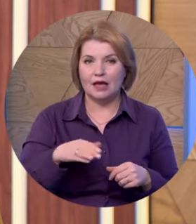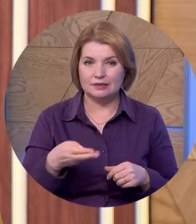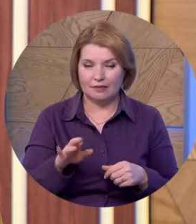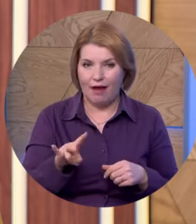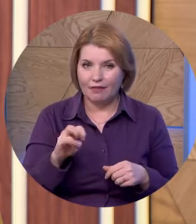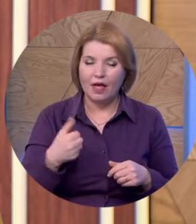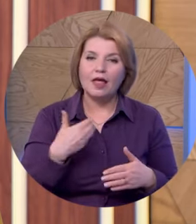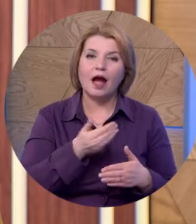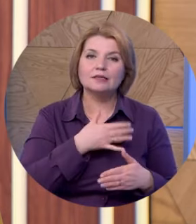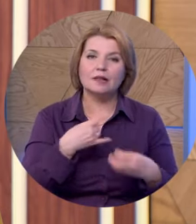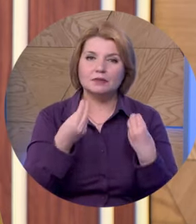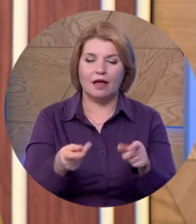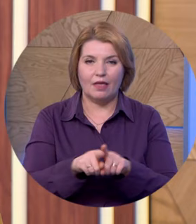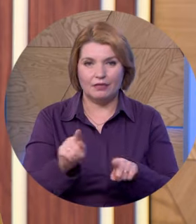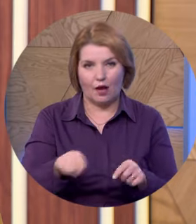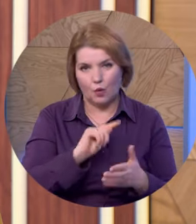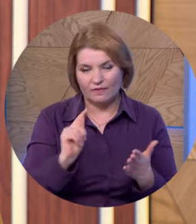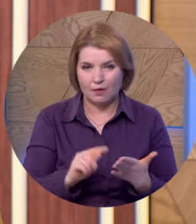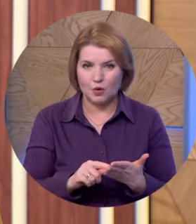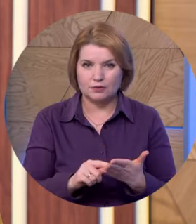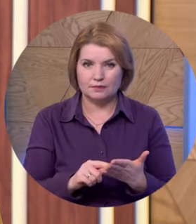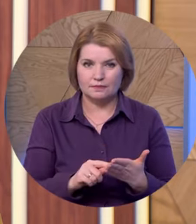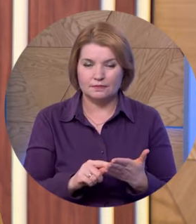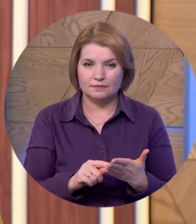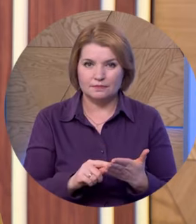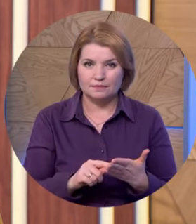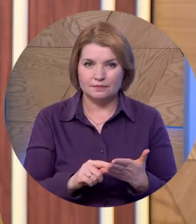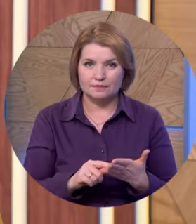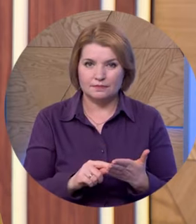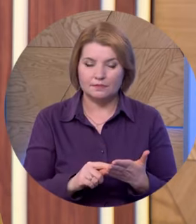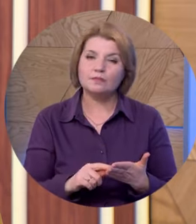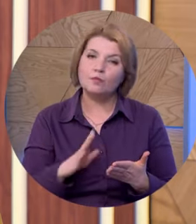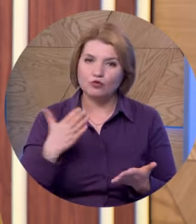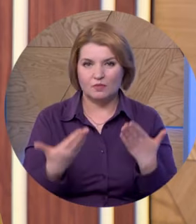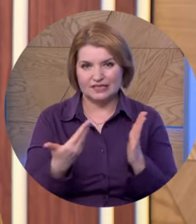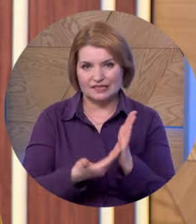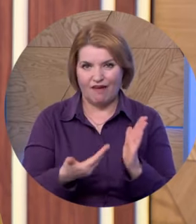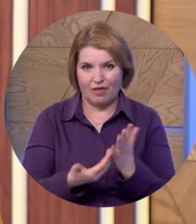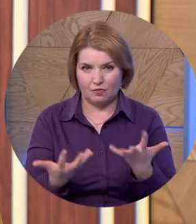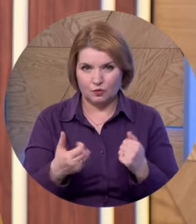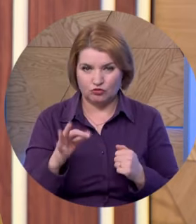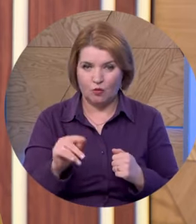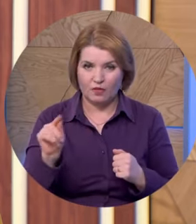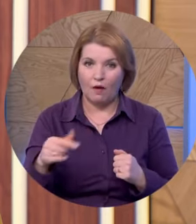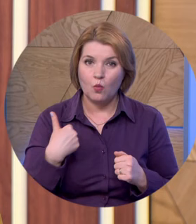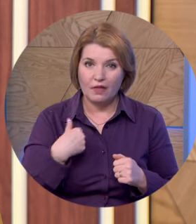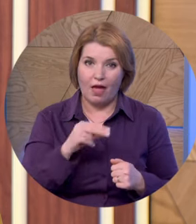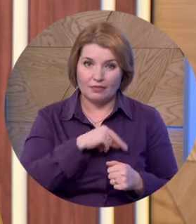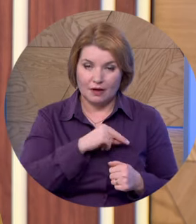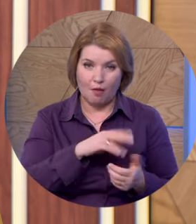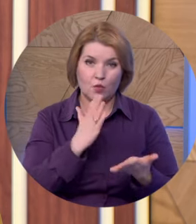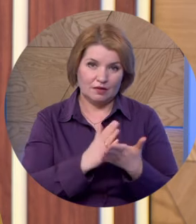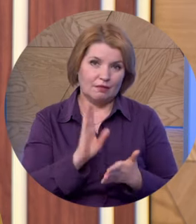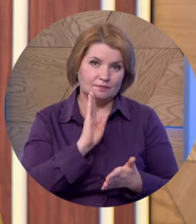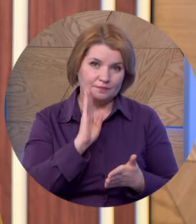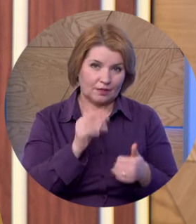Я хотела бы задать такой вопрос, вернее, получить даже, может быть, совет. А у меня на работе есть сотрудница,